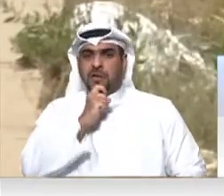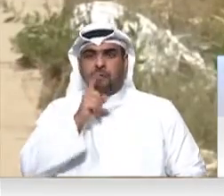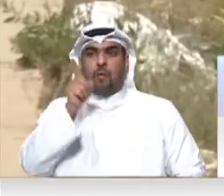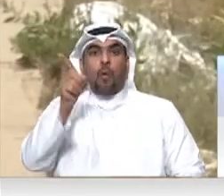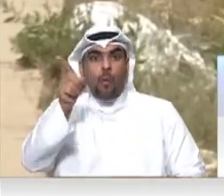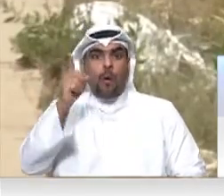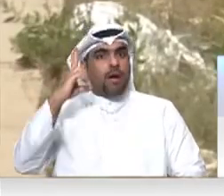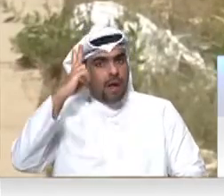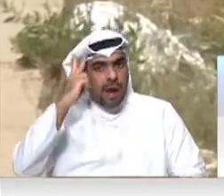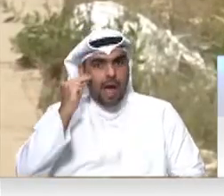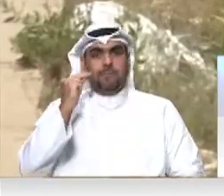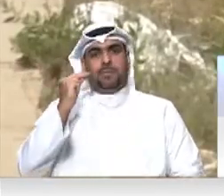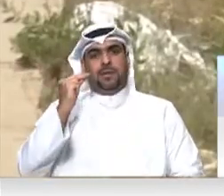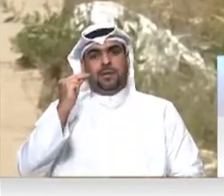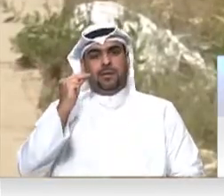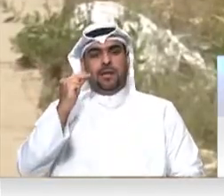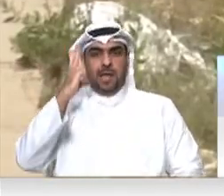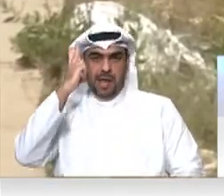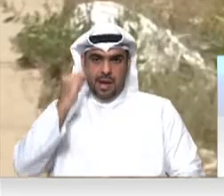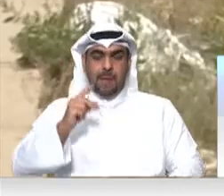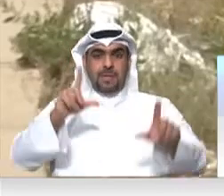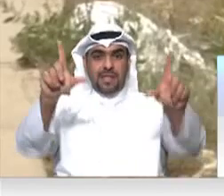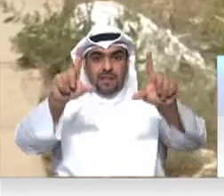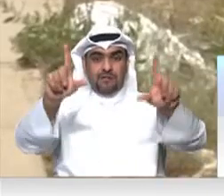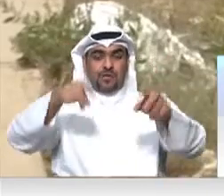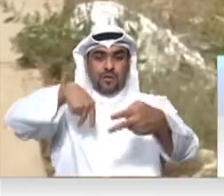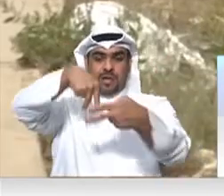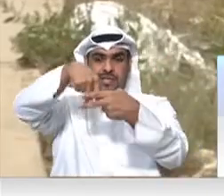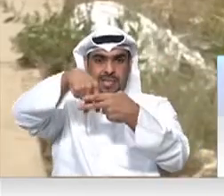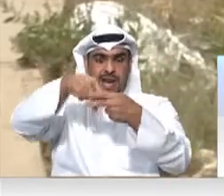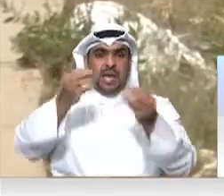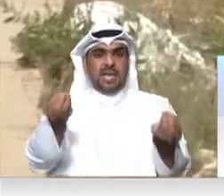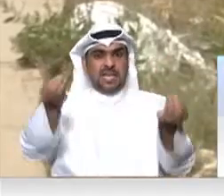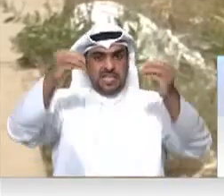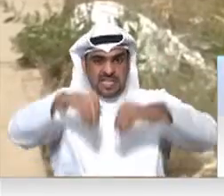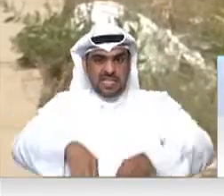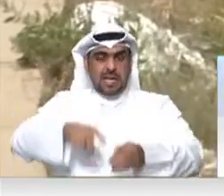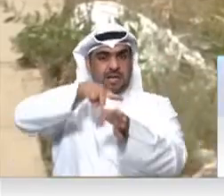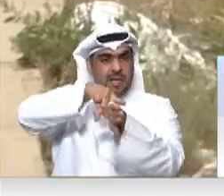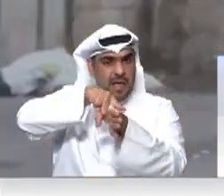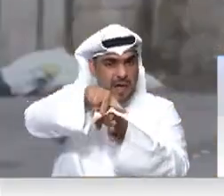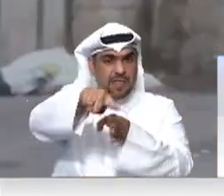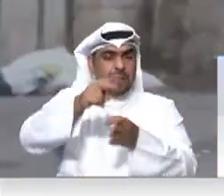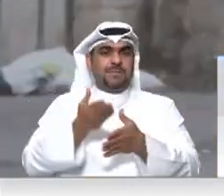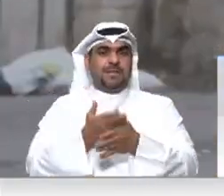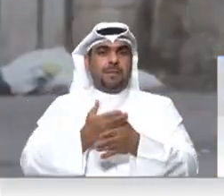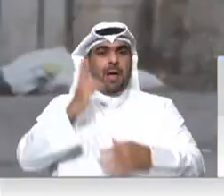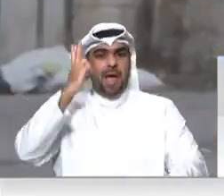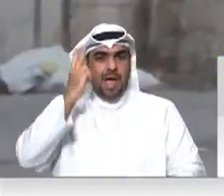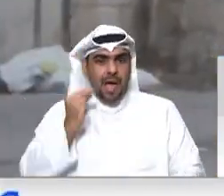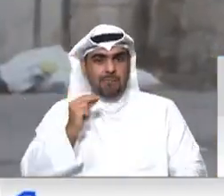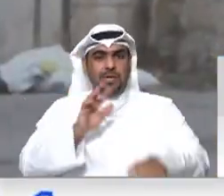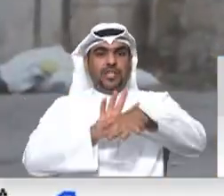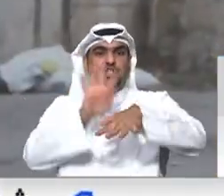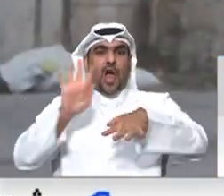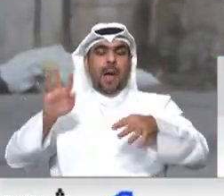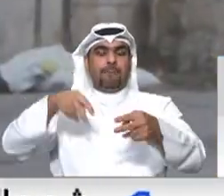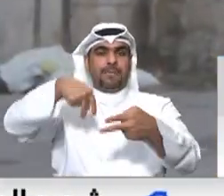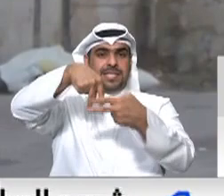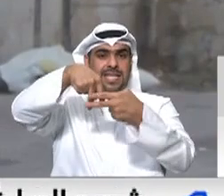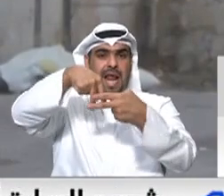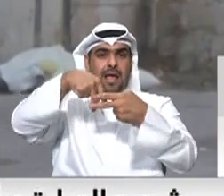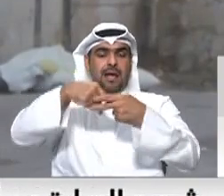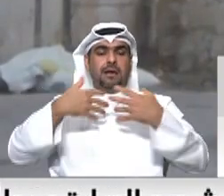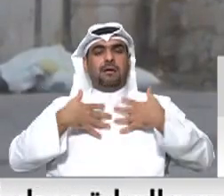تغذي الفضاء الإعلامي الإسرائيلي بمضامين القتل حتى ترسل رسائل الطمأنينة لهذا المجتمع. وعلى الأرض أيضا